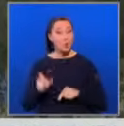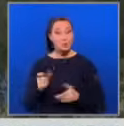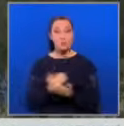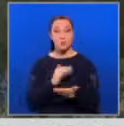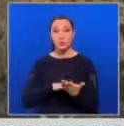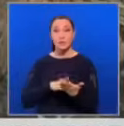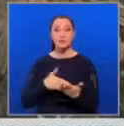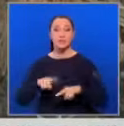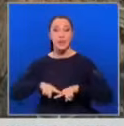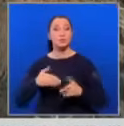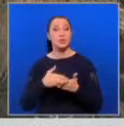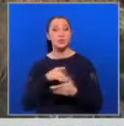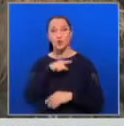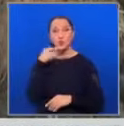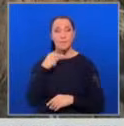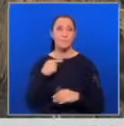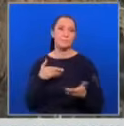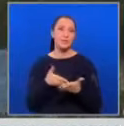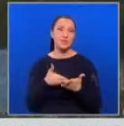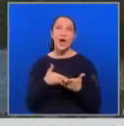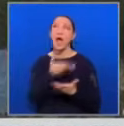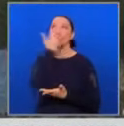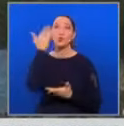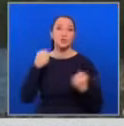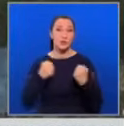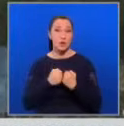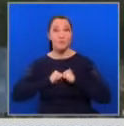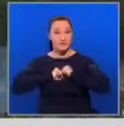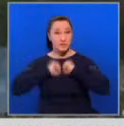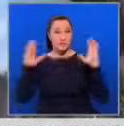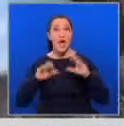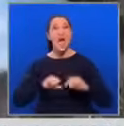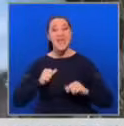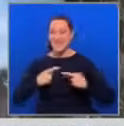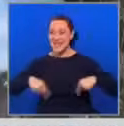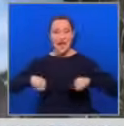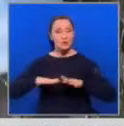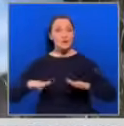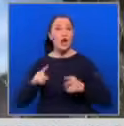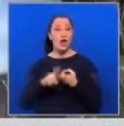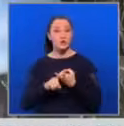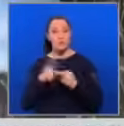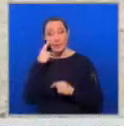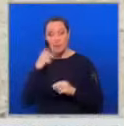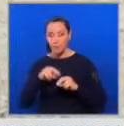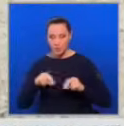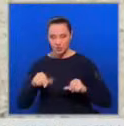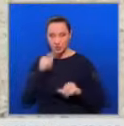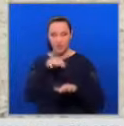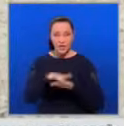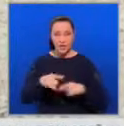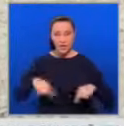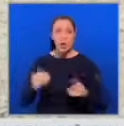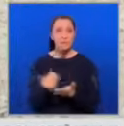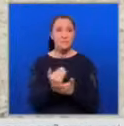дело срещу русия за причиняване на екологична катастрофа при взривяването на на язовира каховка проби от почвата в наводнените райони събира